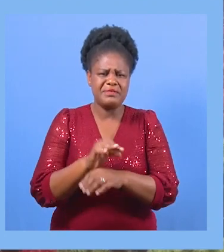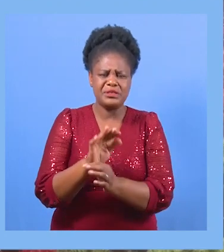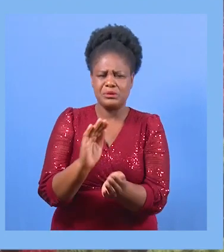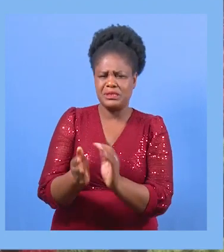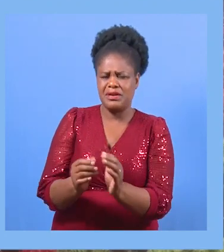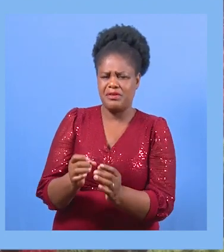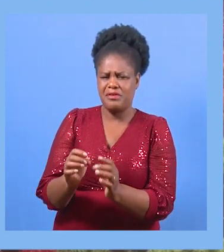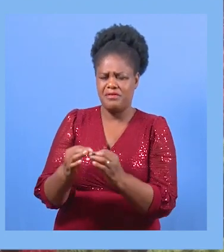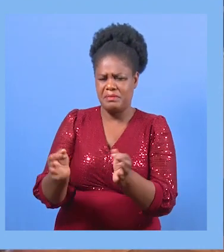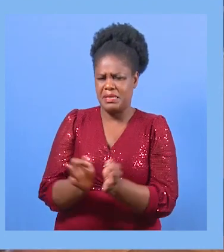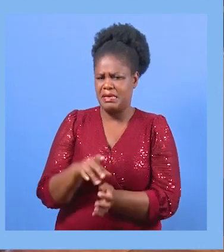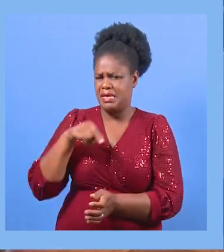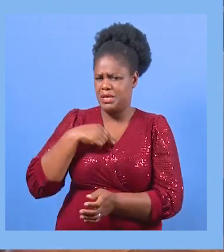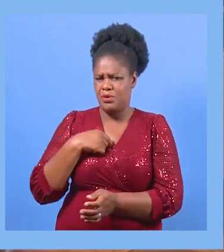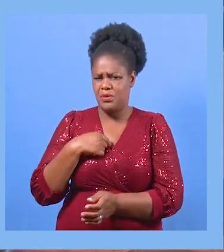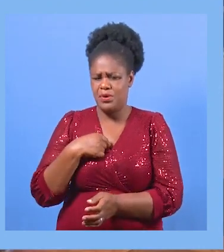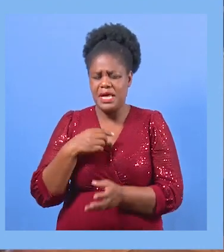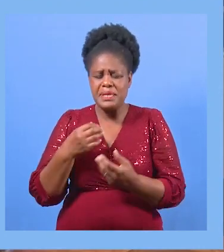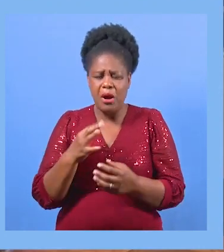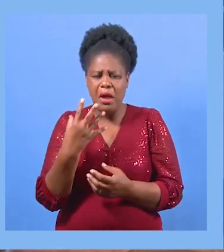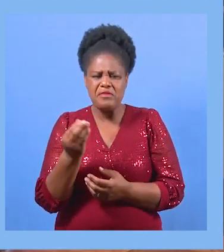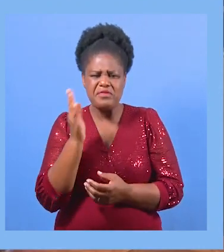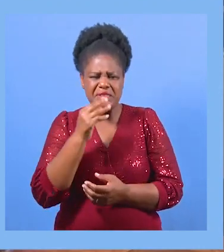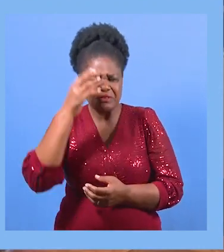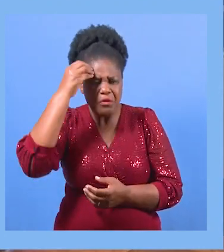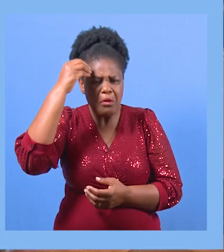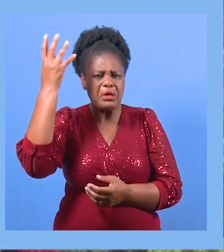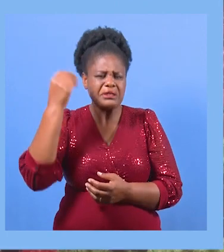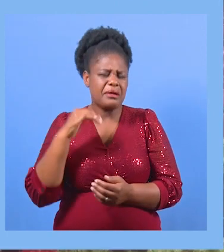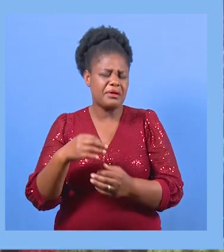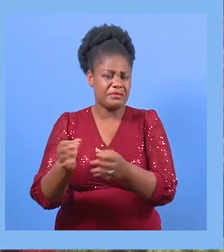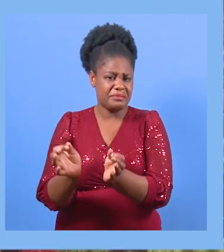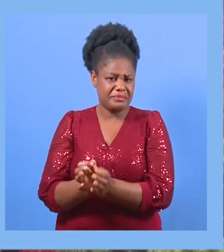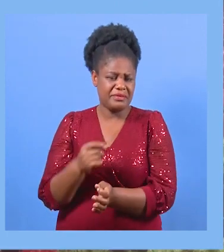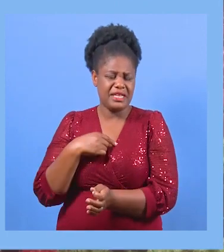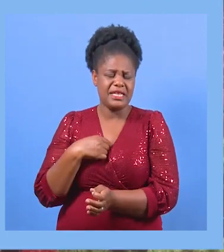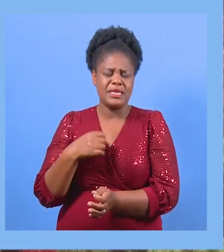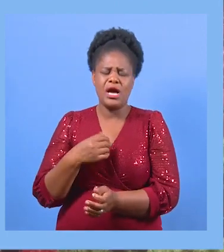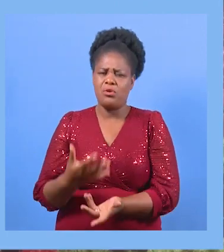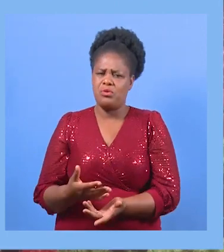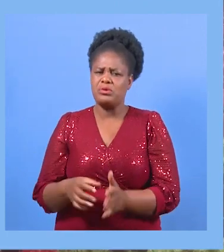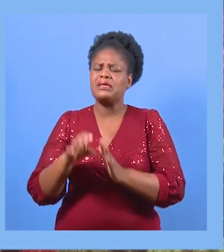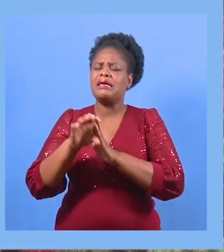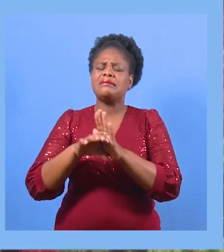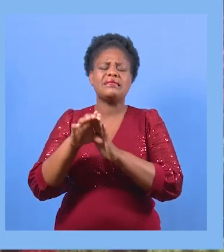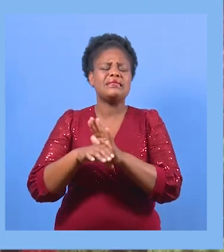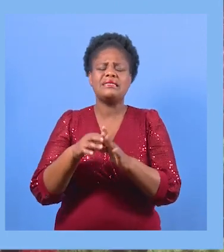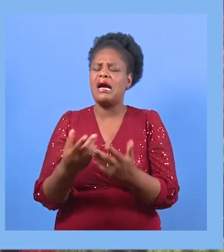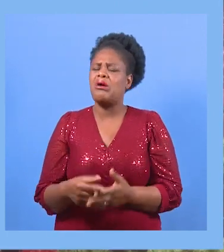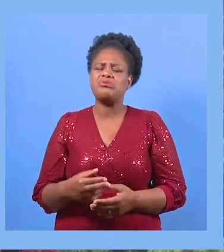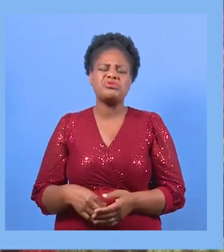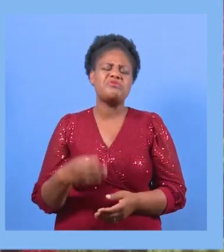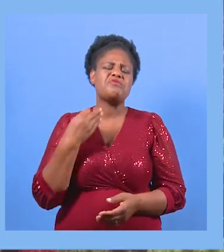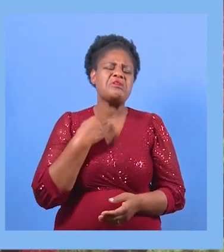gotsi kumhuri dzedu? Tiri kumboiteiko naye ruzvidzo zvekuti nyika inoita muzerere, mhuri